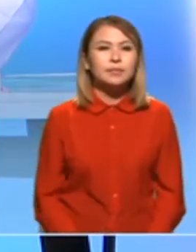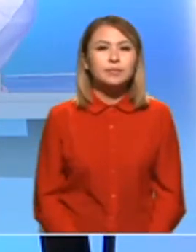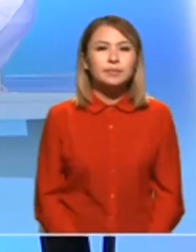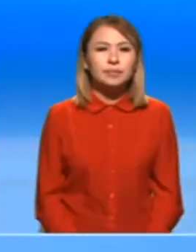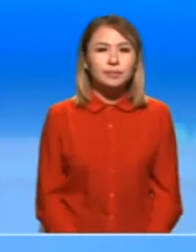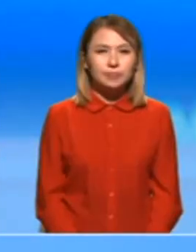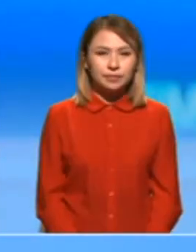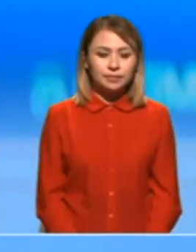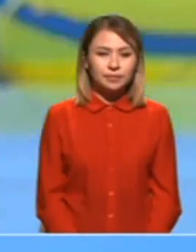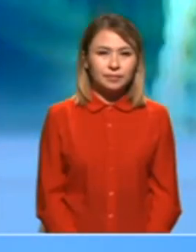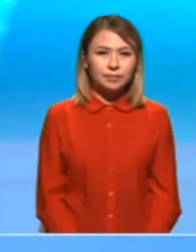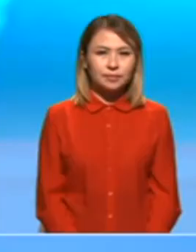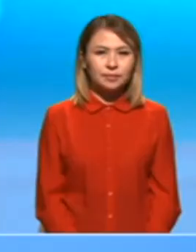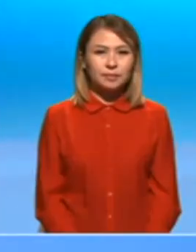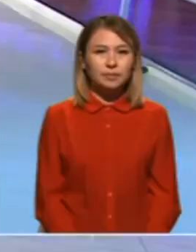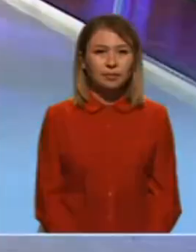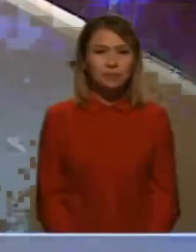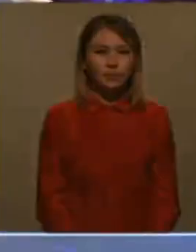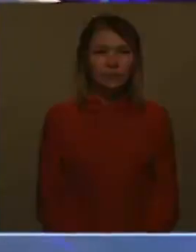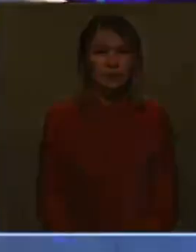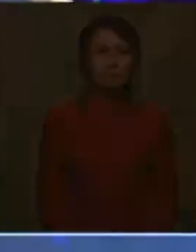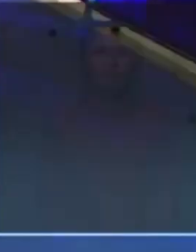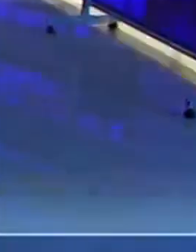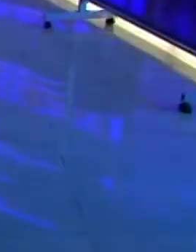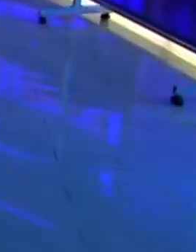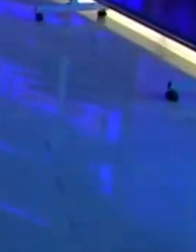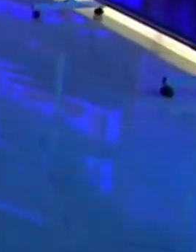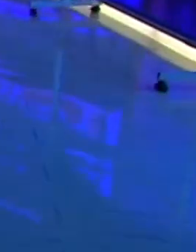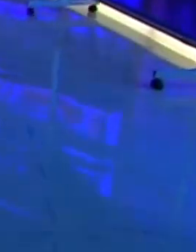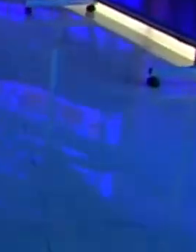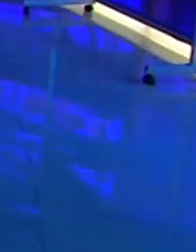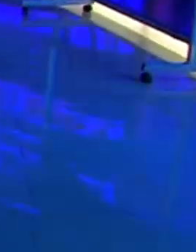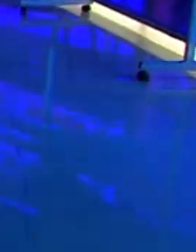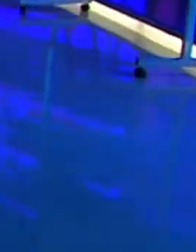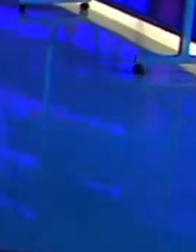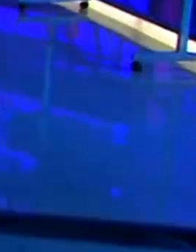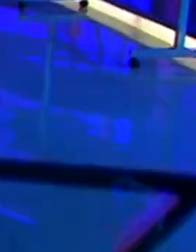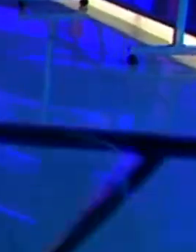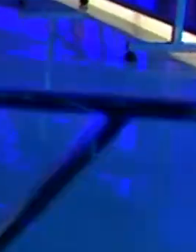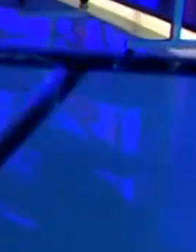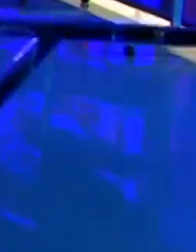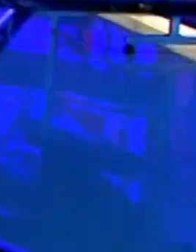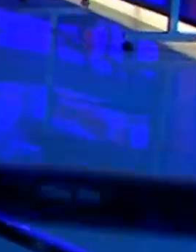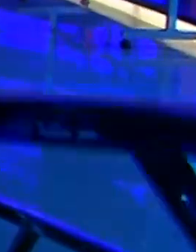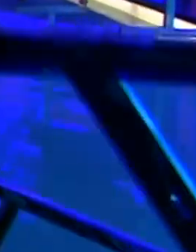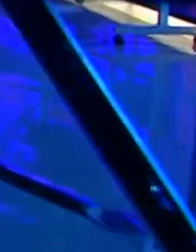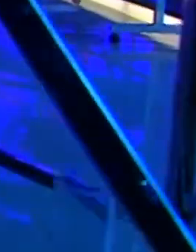Эфирде кездескенше аман болыңыздар.